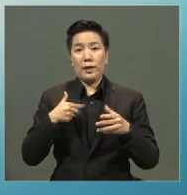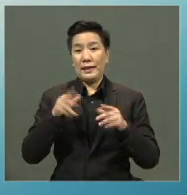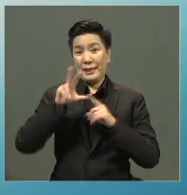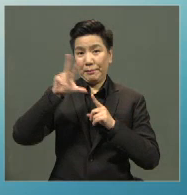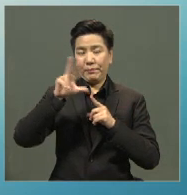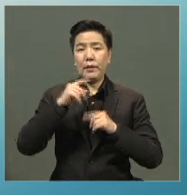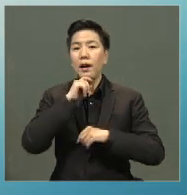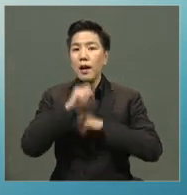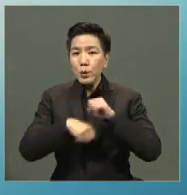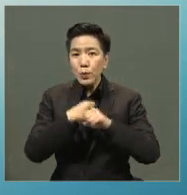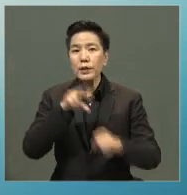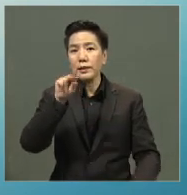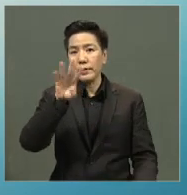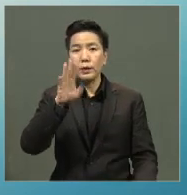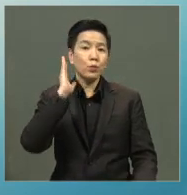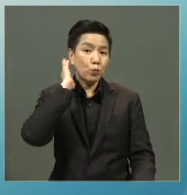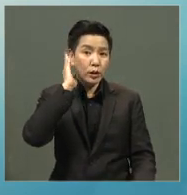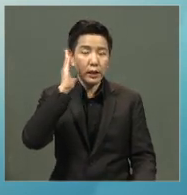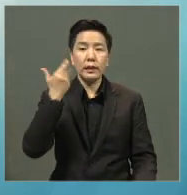อารายที่สามเป็นชายไทยอายุ 34